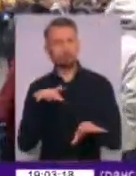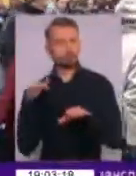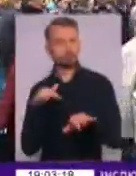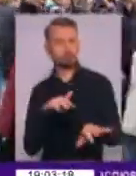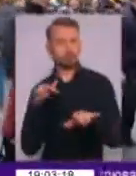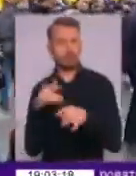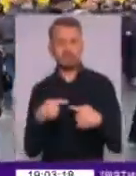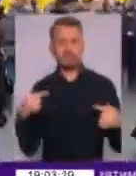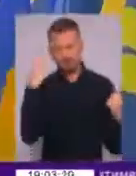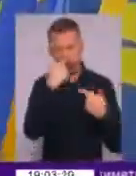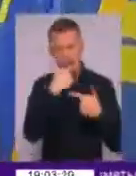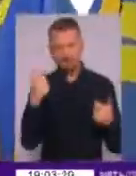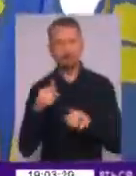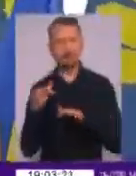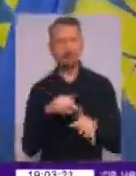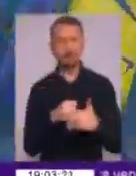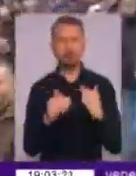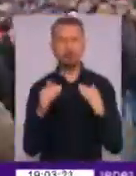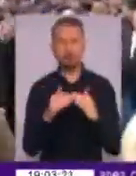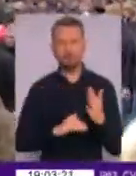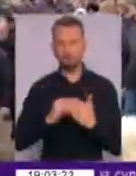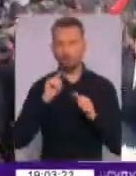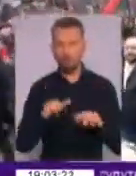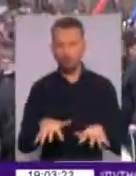гаслами активісти рушають до будівлі Верховної Ради.